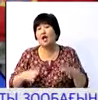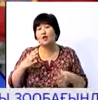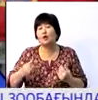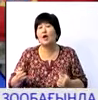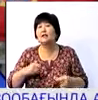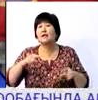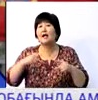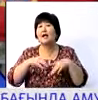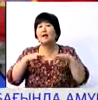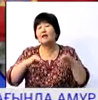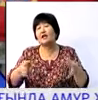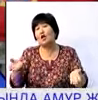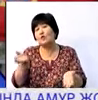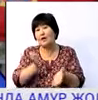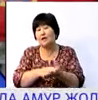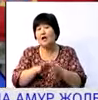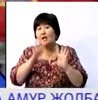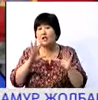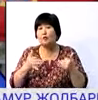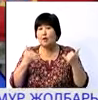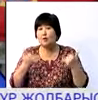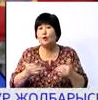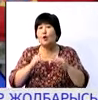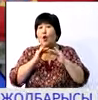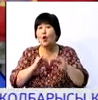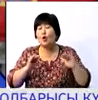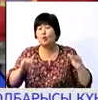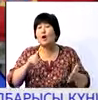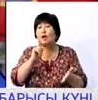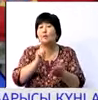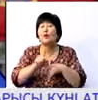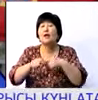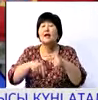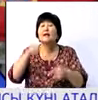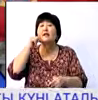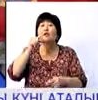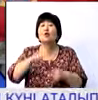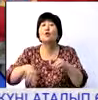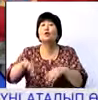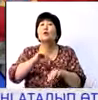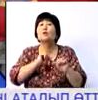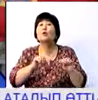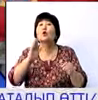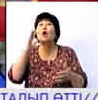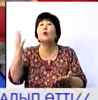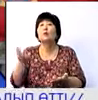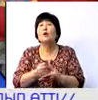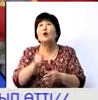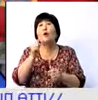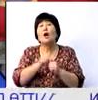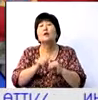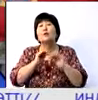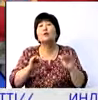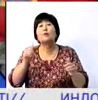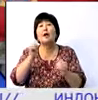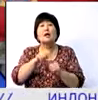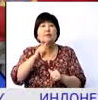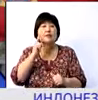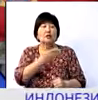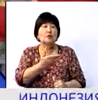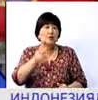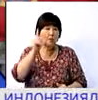әскери техникалармен танысты. Жалпы бүгінгі ұрпағымыздың борышы ертеңгі отанымызды қорғау болып табылады. Оны әрбір ұрпақ, әрбір жас оны